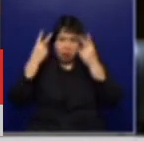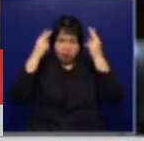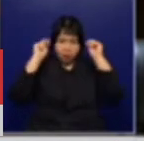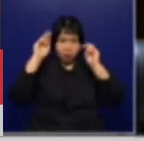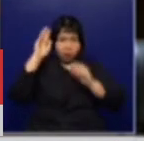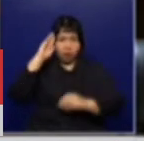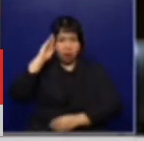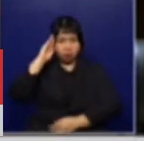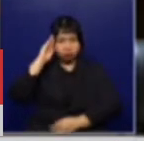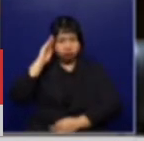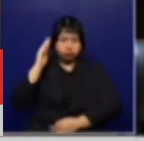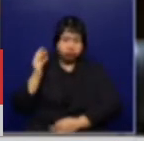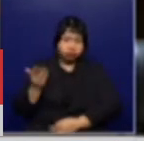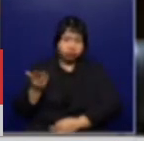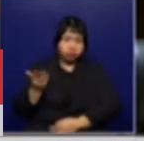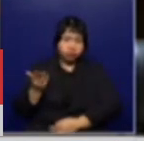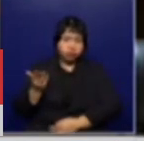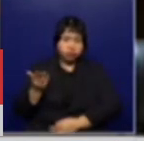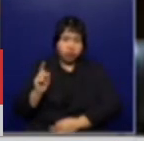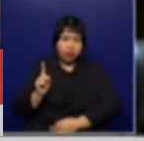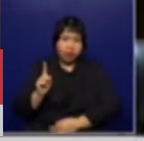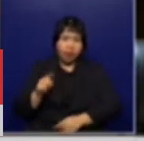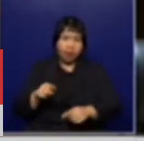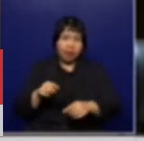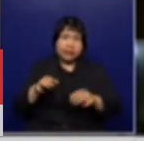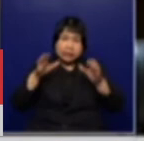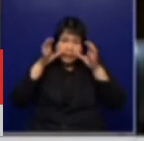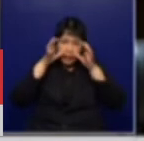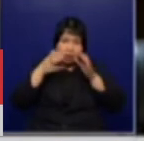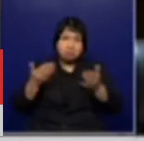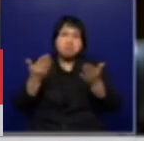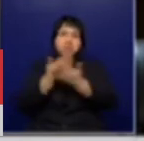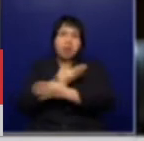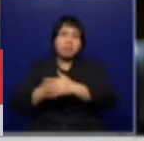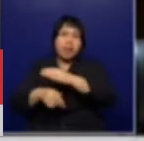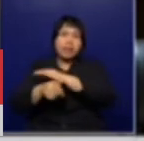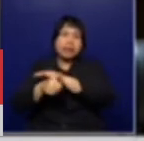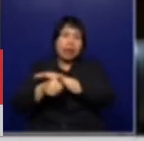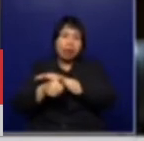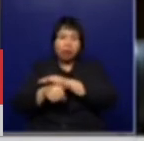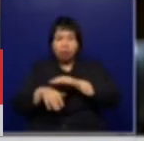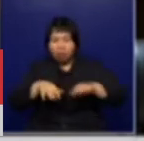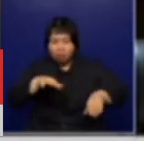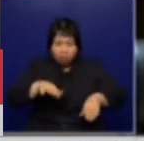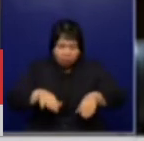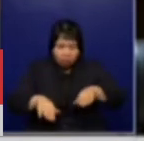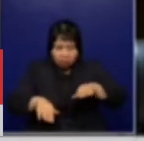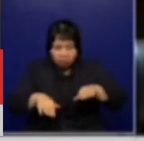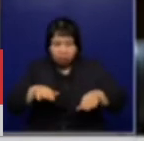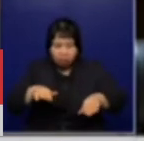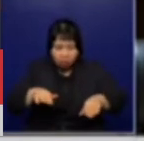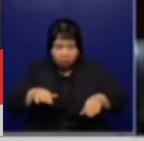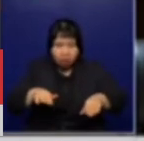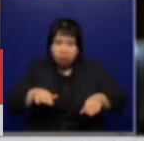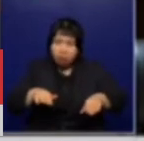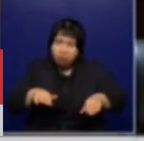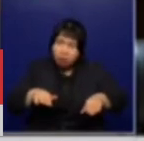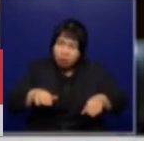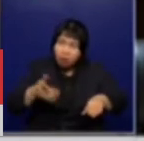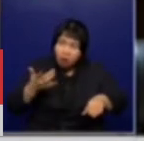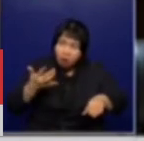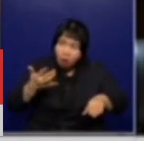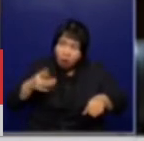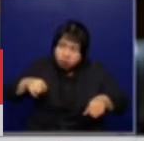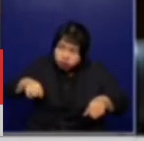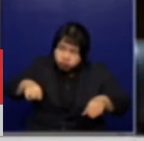ค่ะเรากำลังกลายเป็นเต่าแห่งเอเชียค่ะคลานต้วมเตี้ยมค่ะหยุดอยู่กับที่รอให้ประเทศอื่นแซงประเท